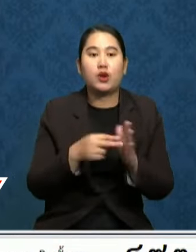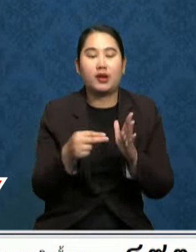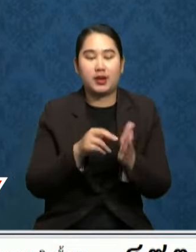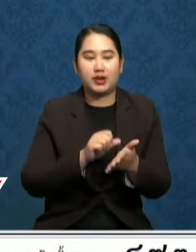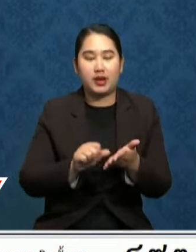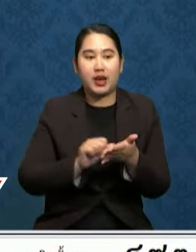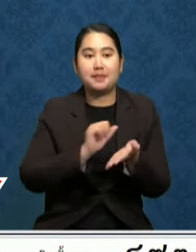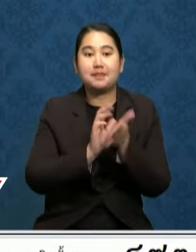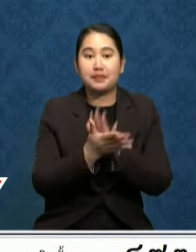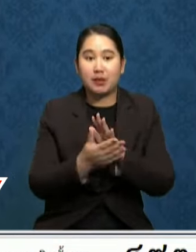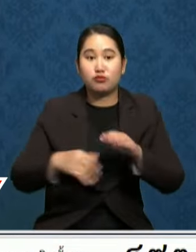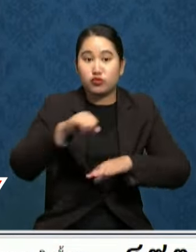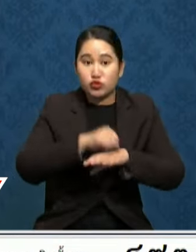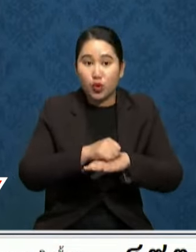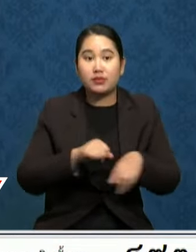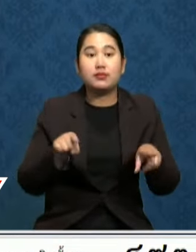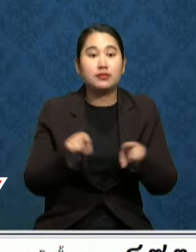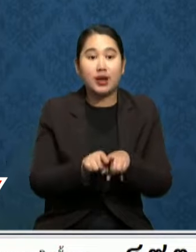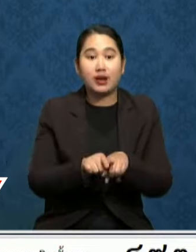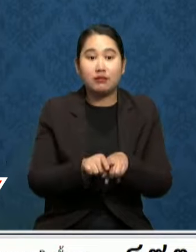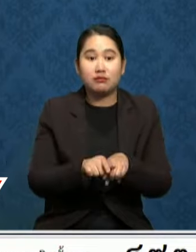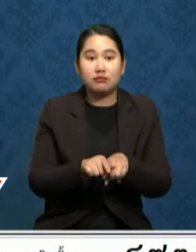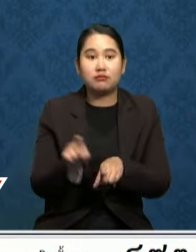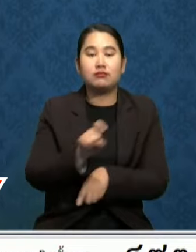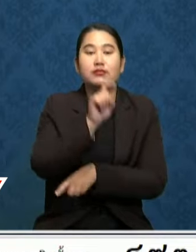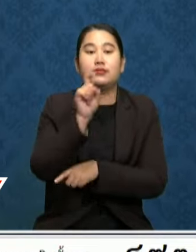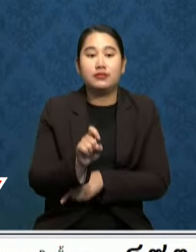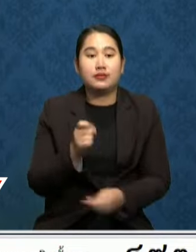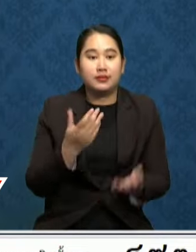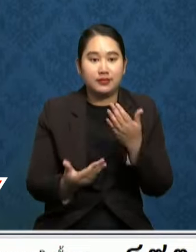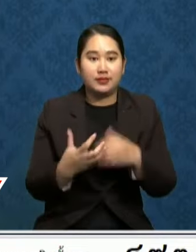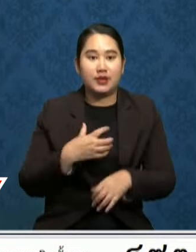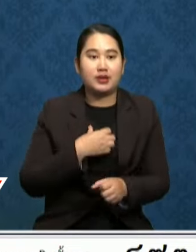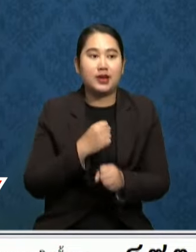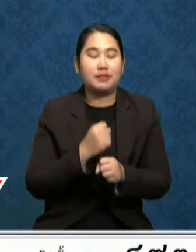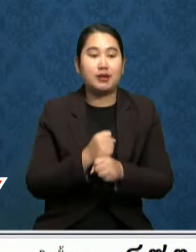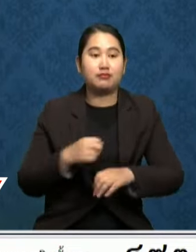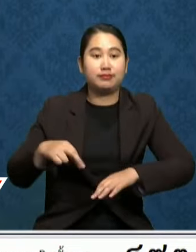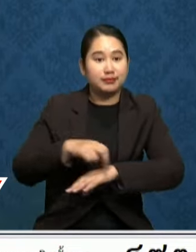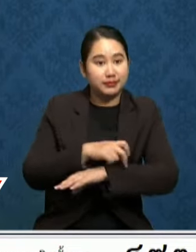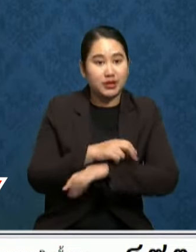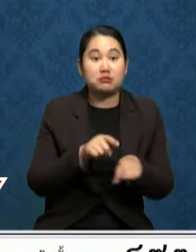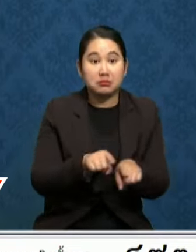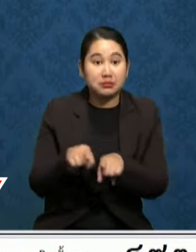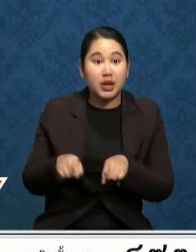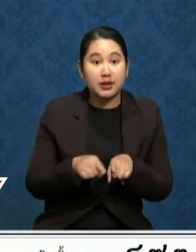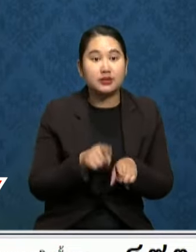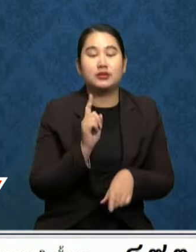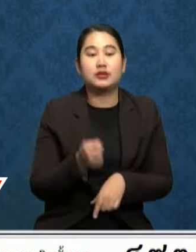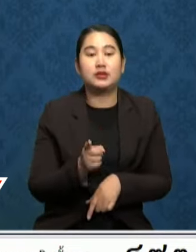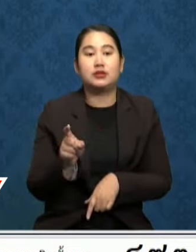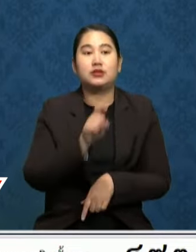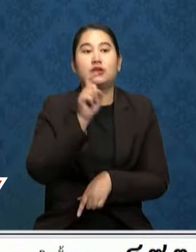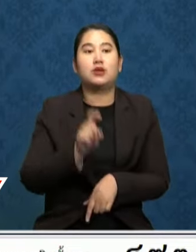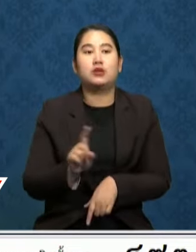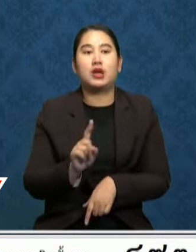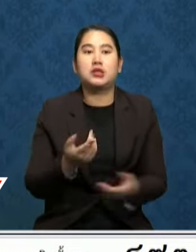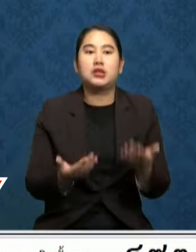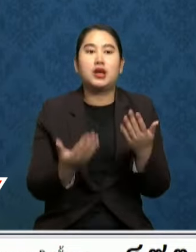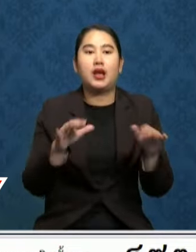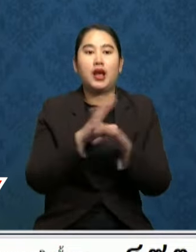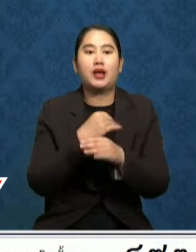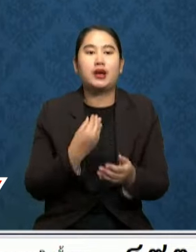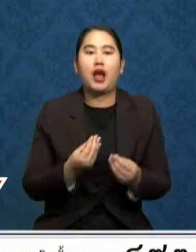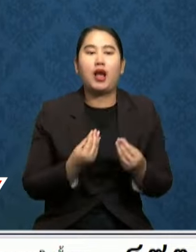ปบปงสวนเหอนกัหมดเลยเหรอในเรื่ของการพัฒนาเมืองหรอวเขาต้องการทำทางเดอลิมนำกหมดเลยจริงหรือหอวานี่เปเพีงค่าการ